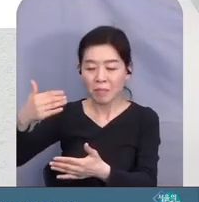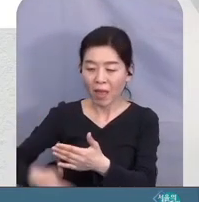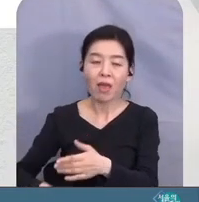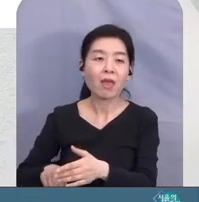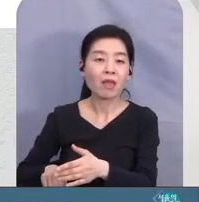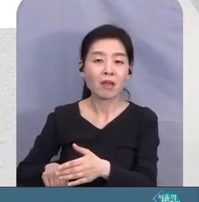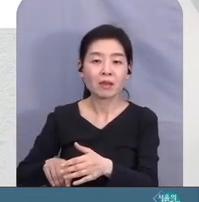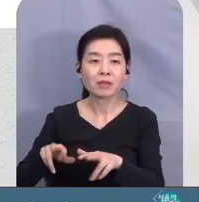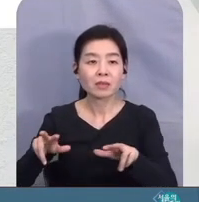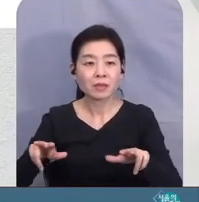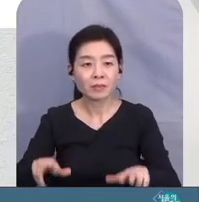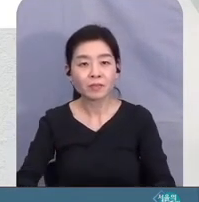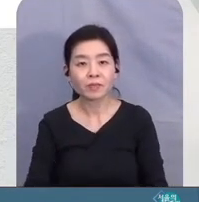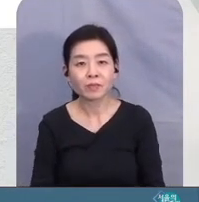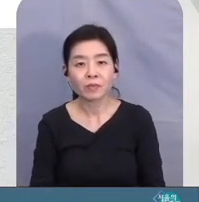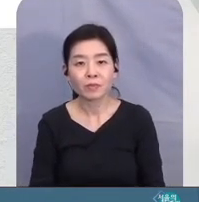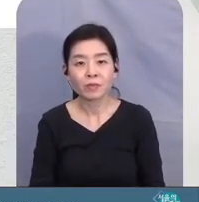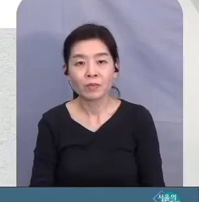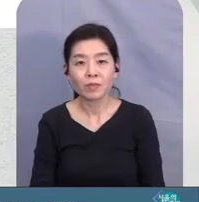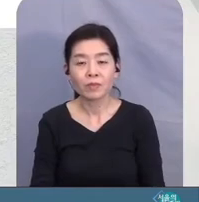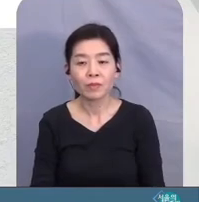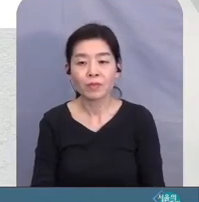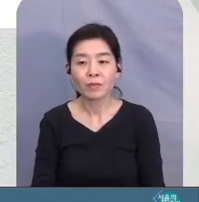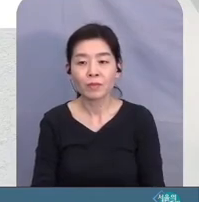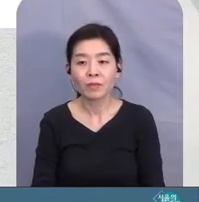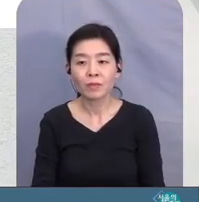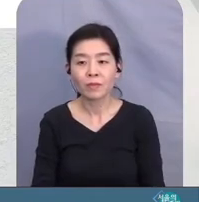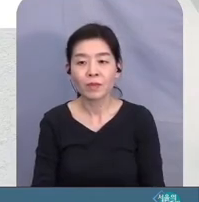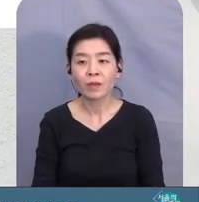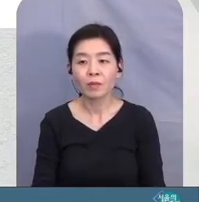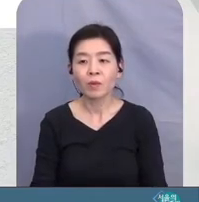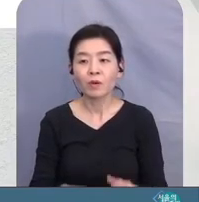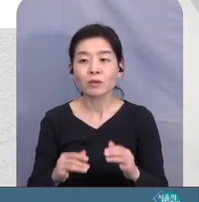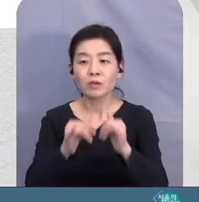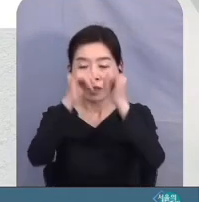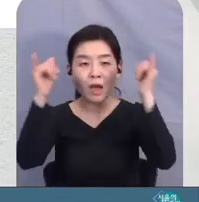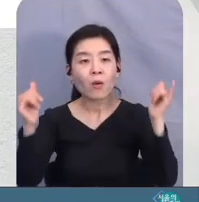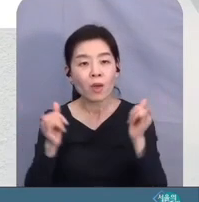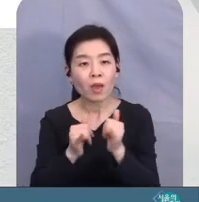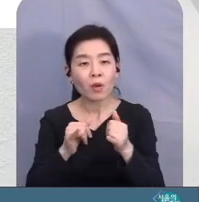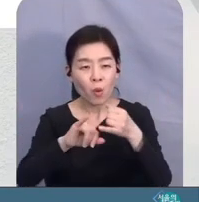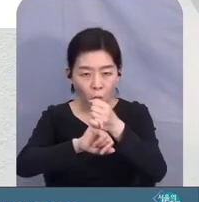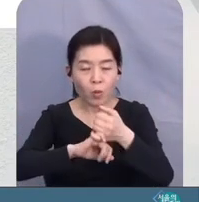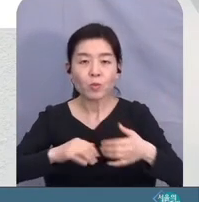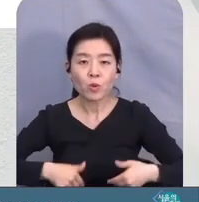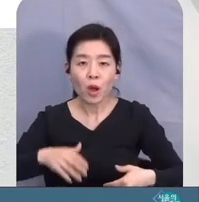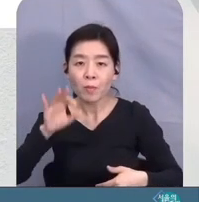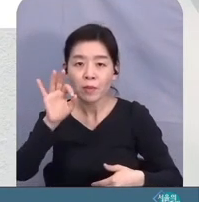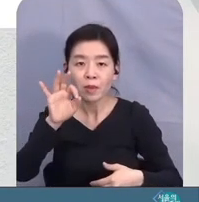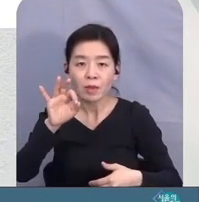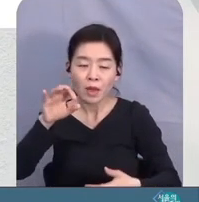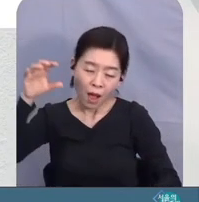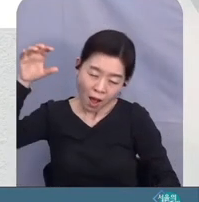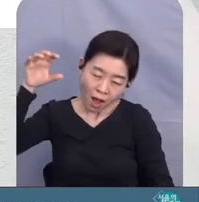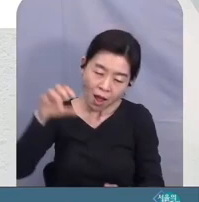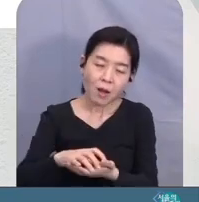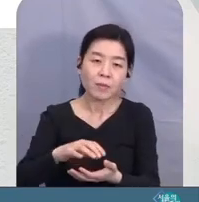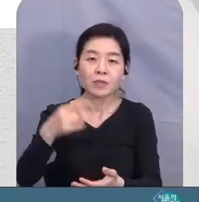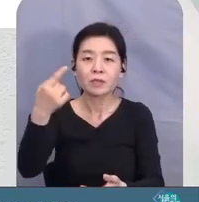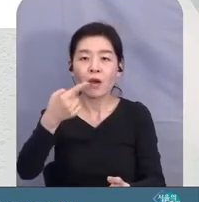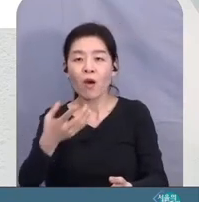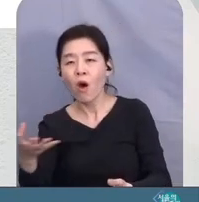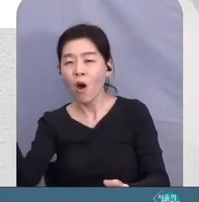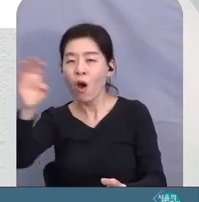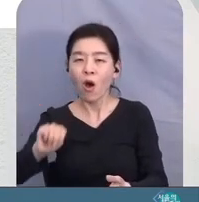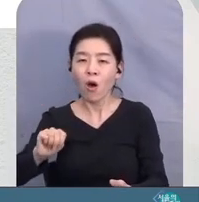돈으로 어떻게 하는 거죠? 이런 기타 사회 비용까지 합치면 1000억 엔이 들어간다.